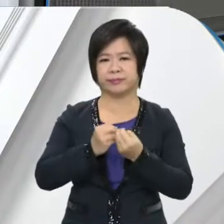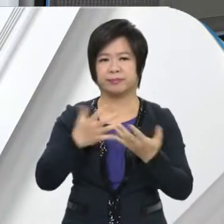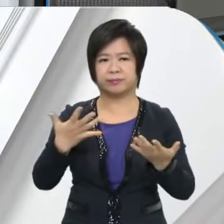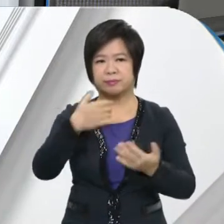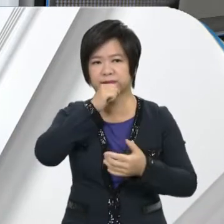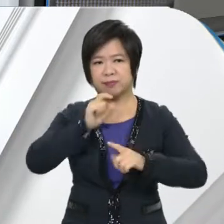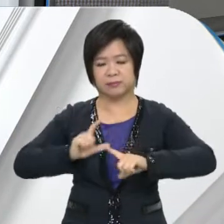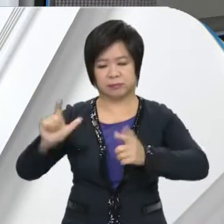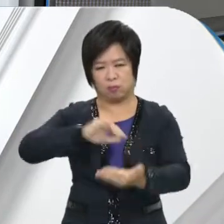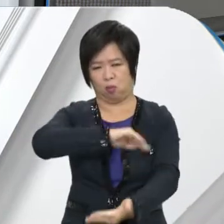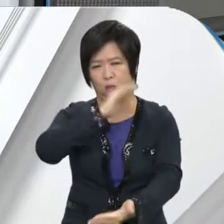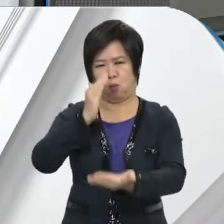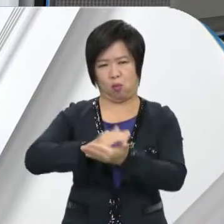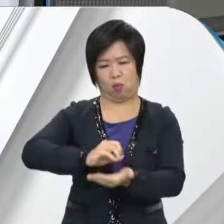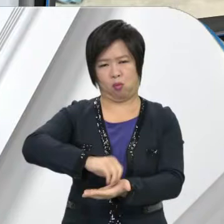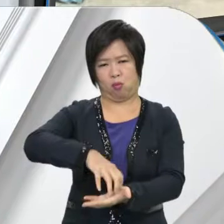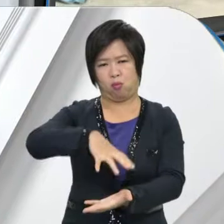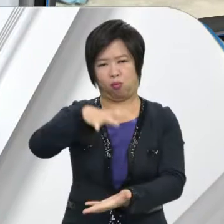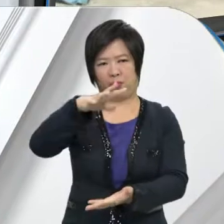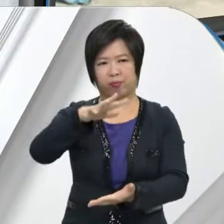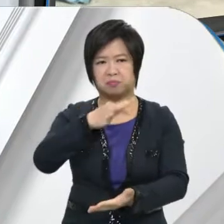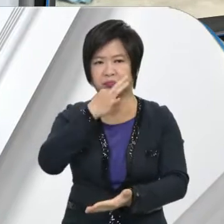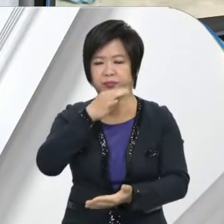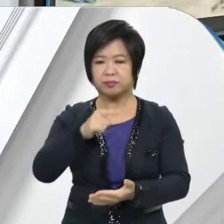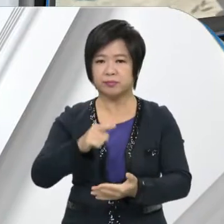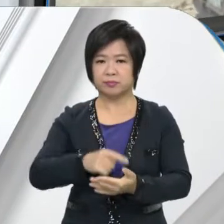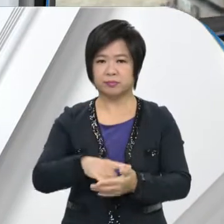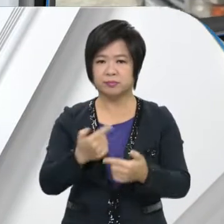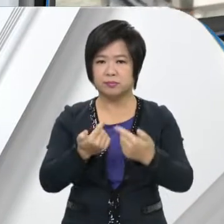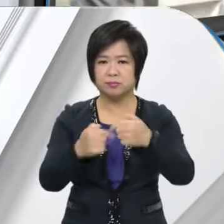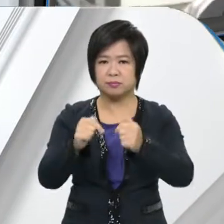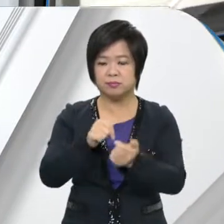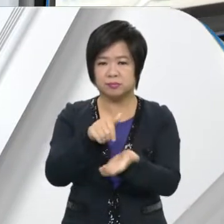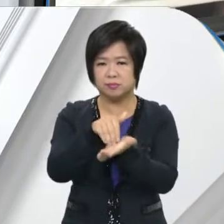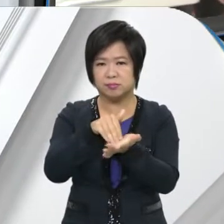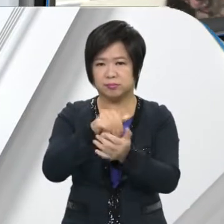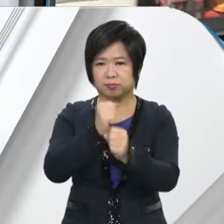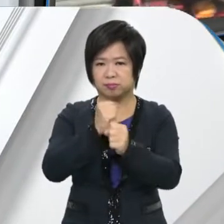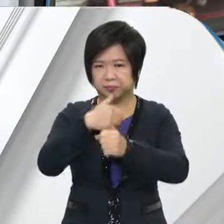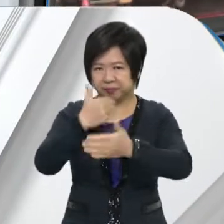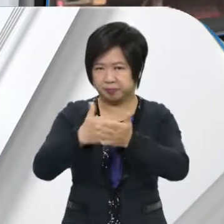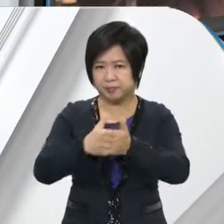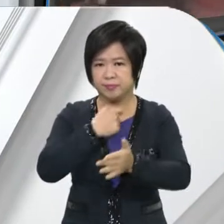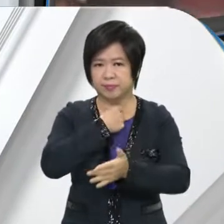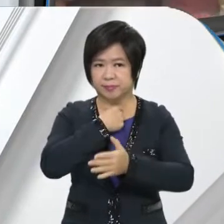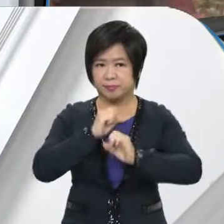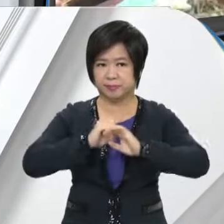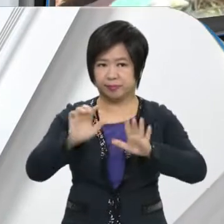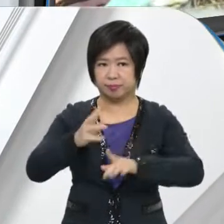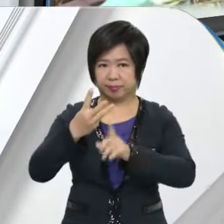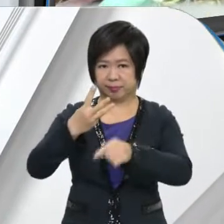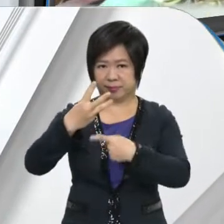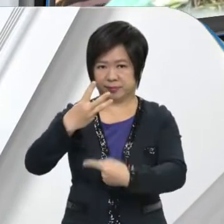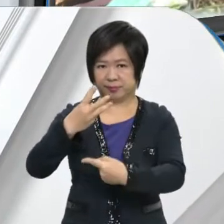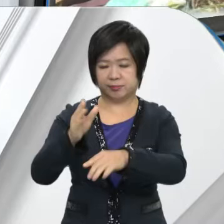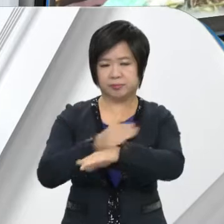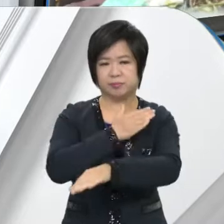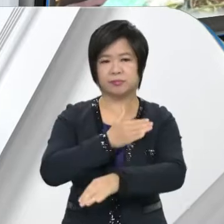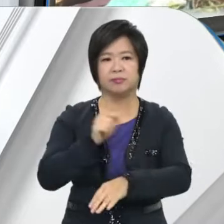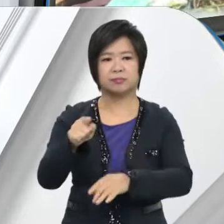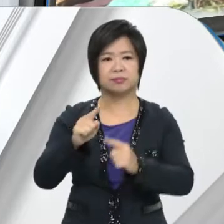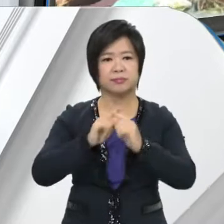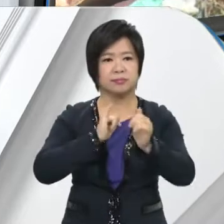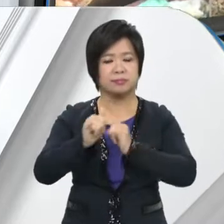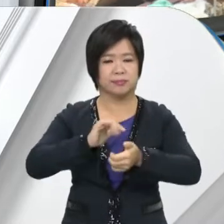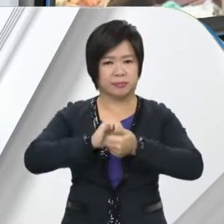对多场使用的。未来减少塑胶类的垃圾，推动县政府宣布对三面厨余实施，民